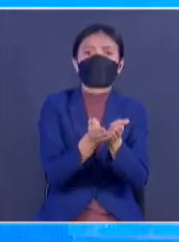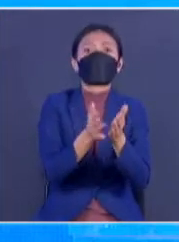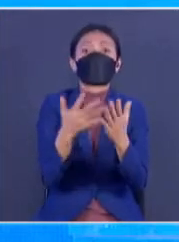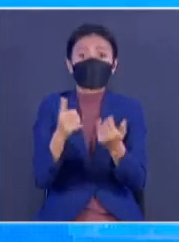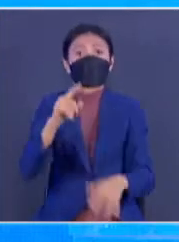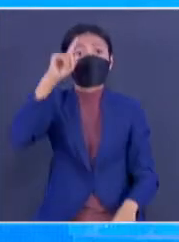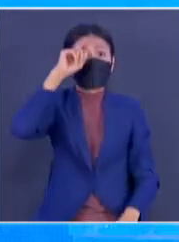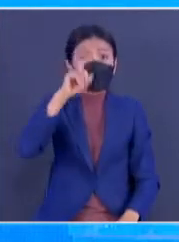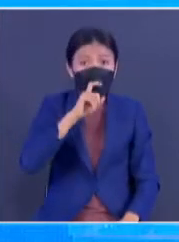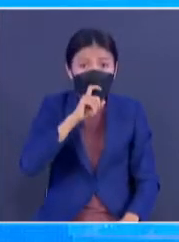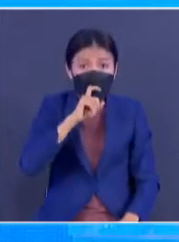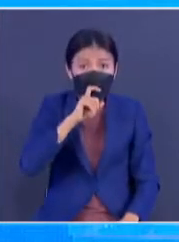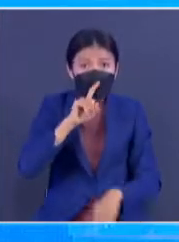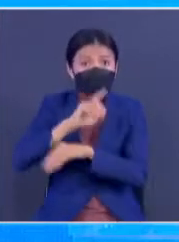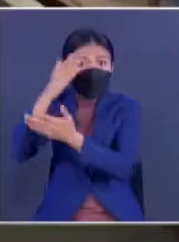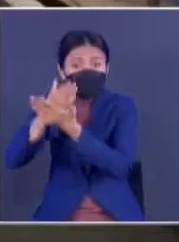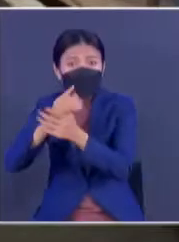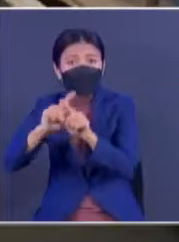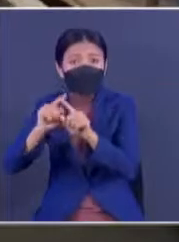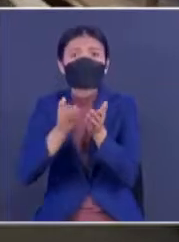ตฤกษ์เลิกให้บริการนะครับ